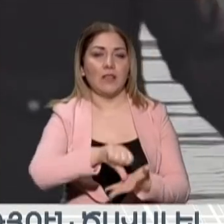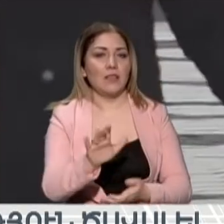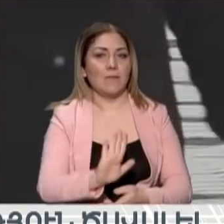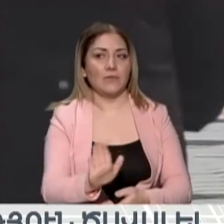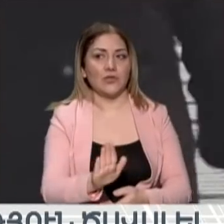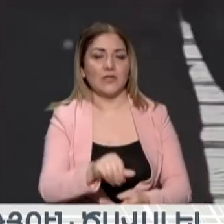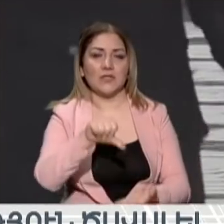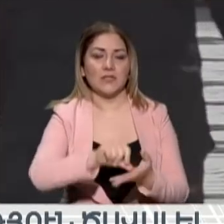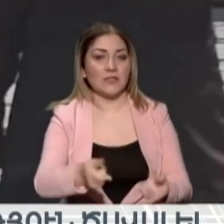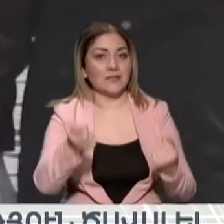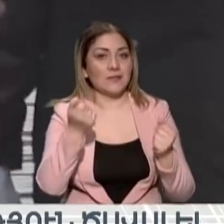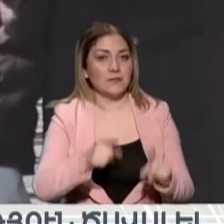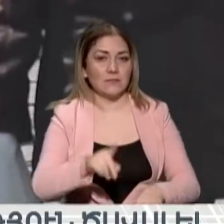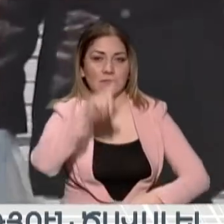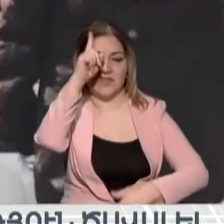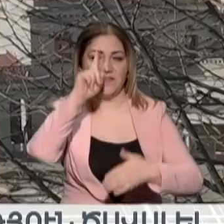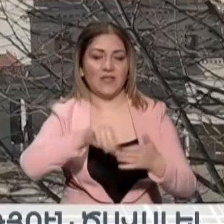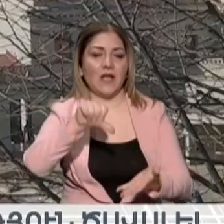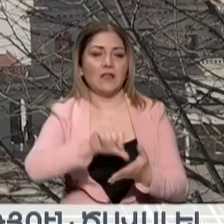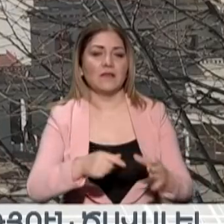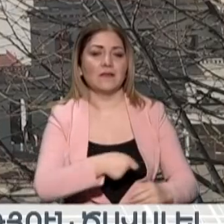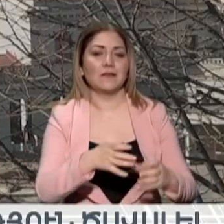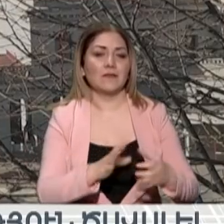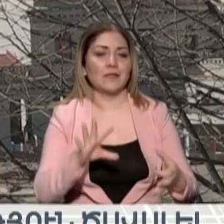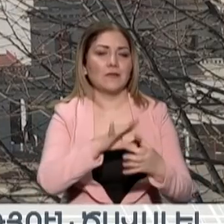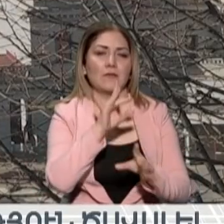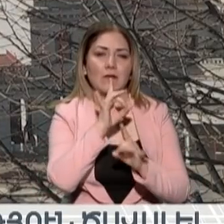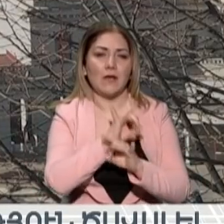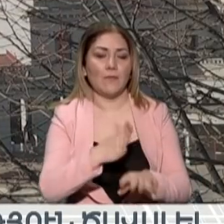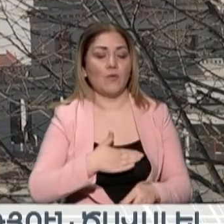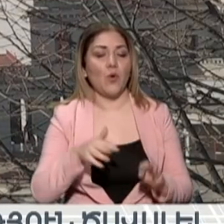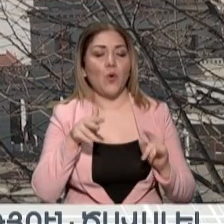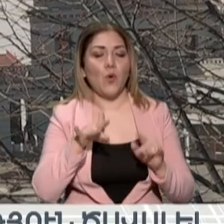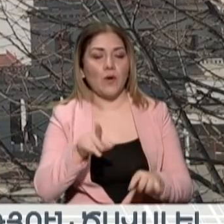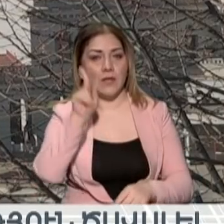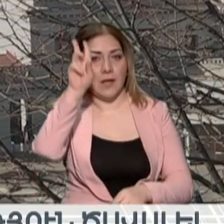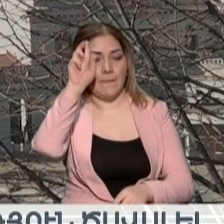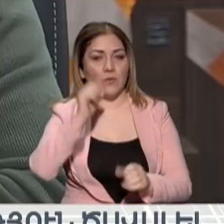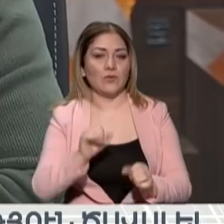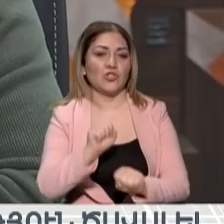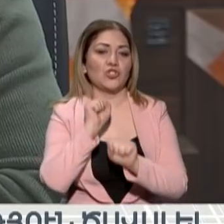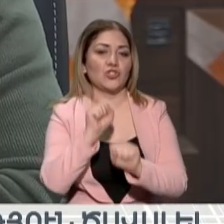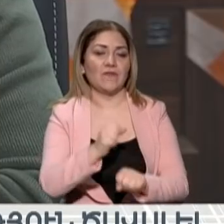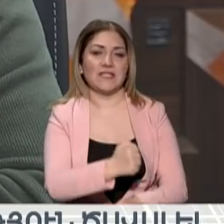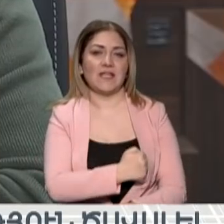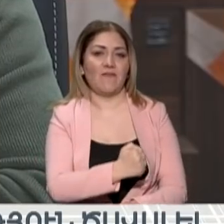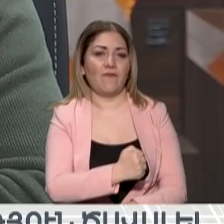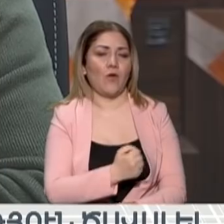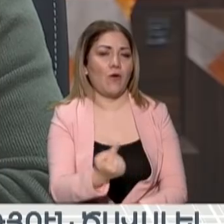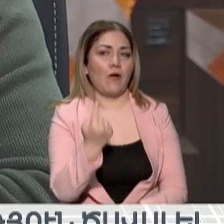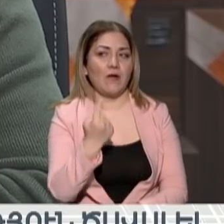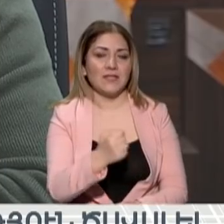չէ, երբեք չի եղել ու վստահ է չի լինելու։ Իր գործը երկրին ծառայելն ու զինվորագրվելն է։ Կարծում եմ, որ